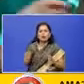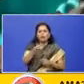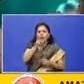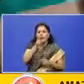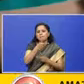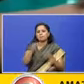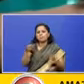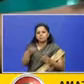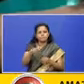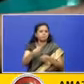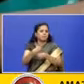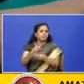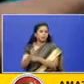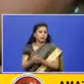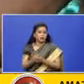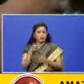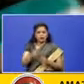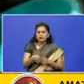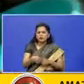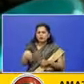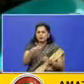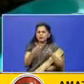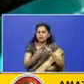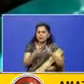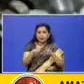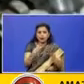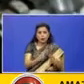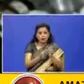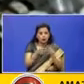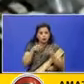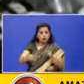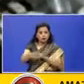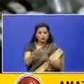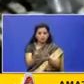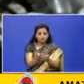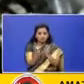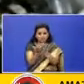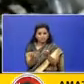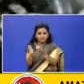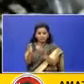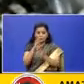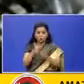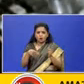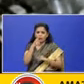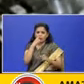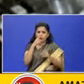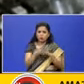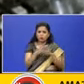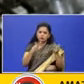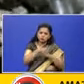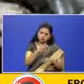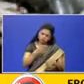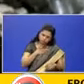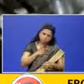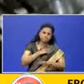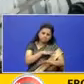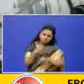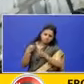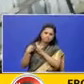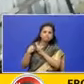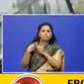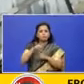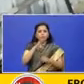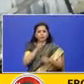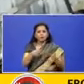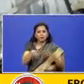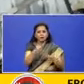है कि टेराकोटा टी कप्स बनाने की पूरी जिम्मेदारी इन महिलाओं ने खुद ही उठाई। क्ले